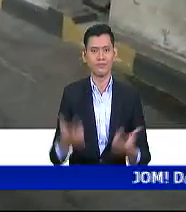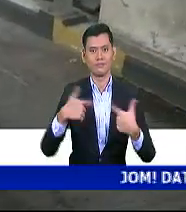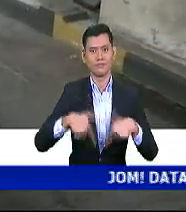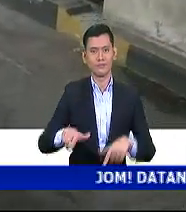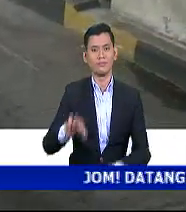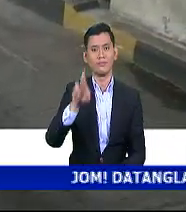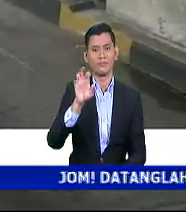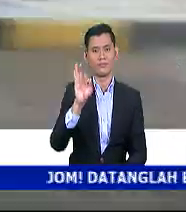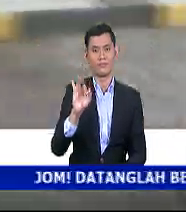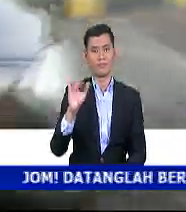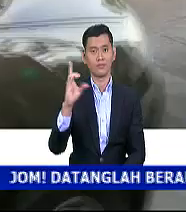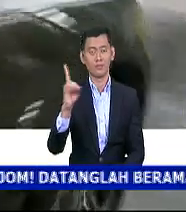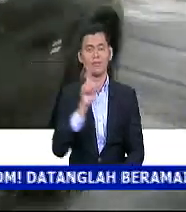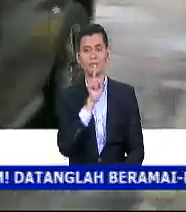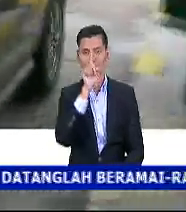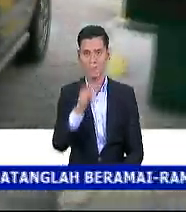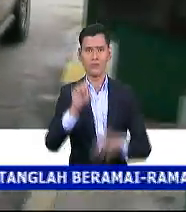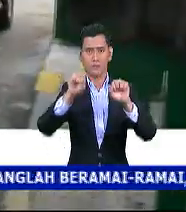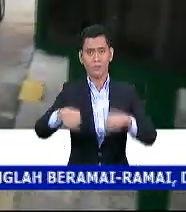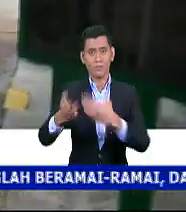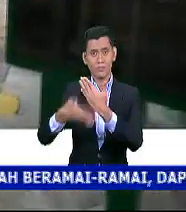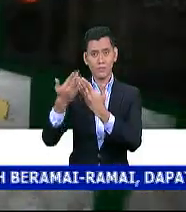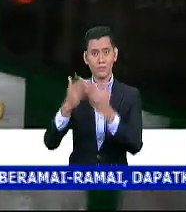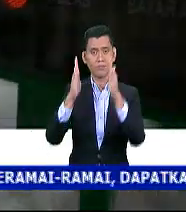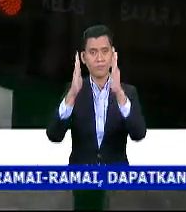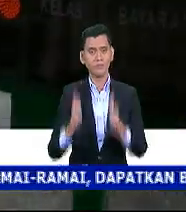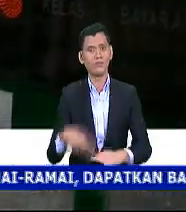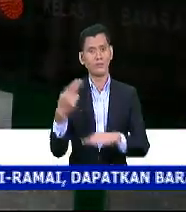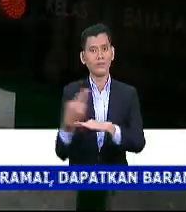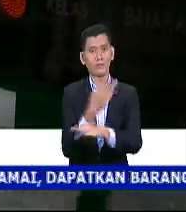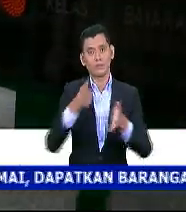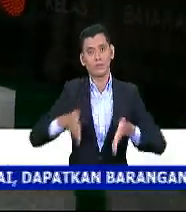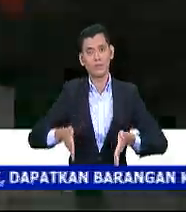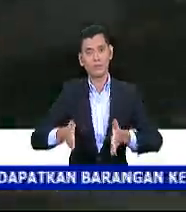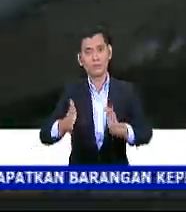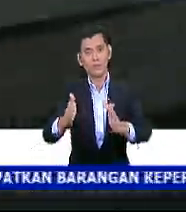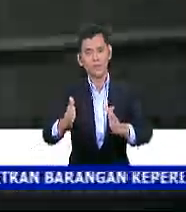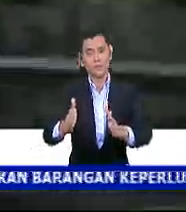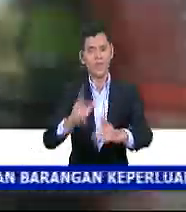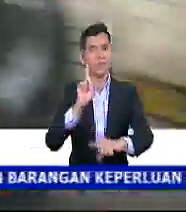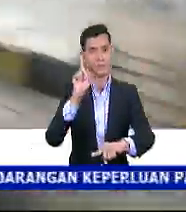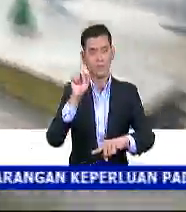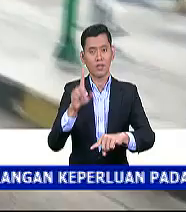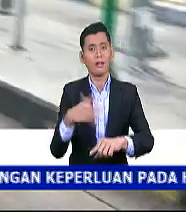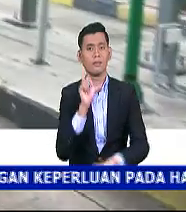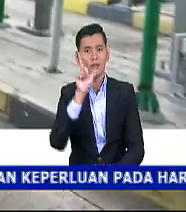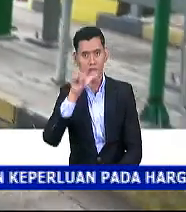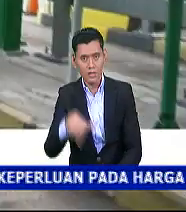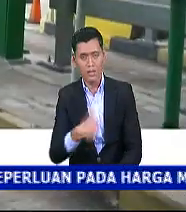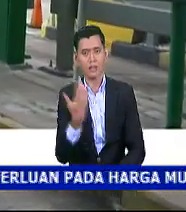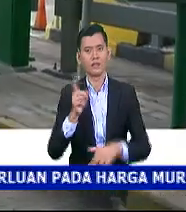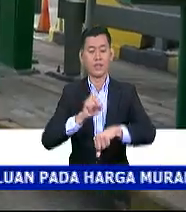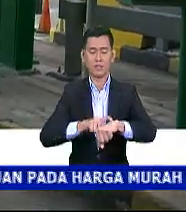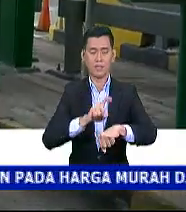Pelaksanaan RFID juga dilihat akan memudahkan pengguna kerana tidak perlu menghabiskan banyak masa untuk membuat pembayaran di